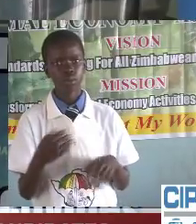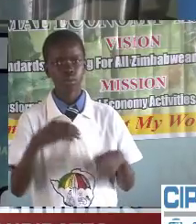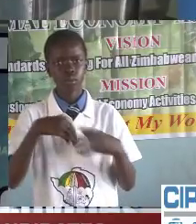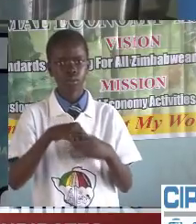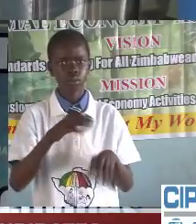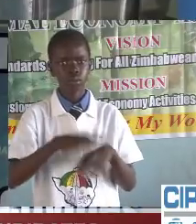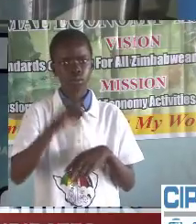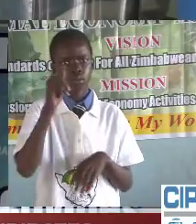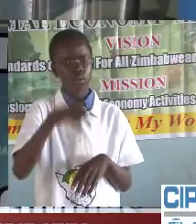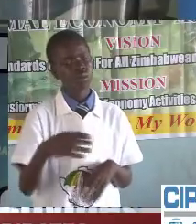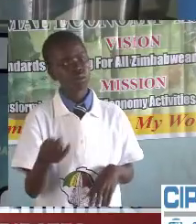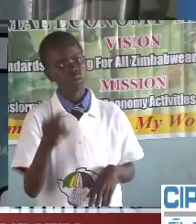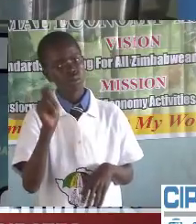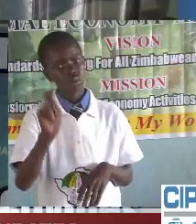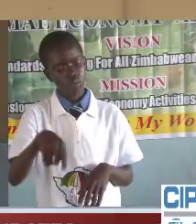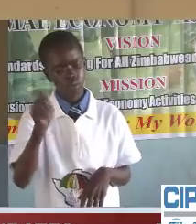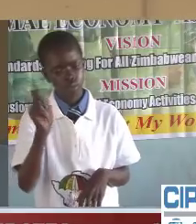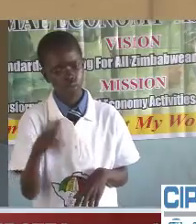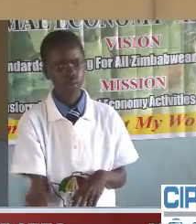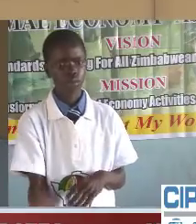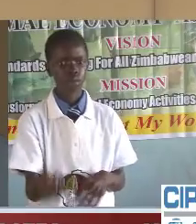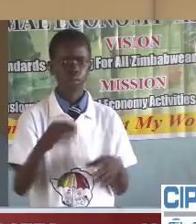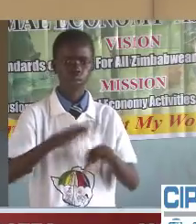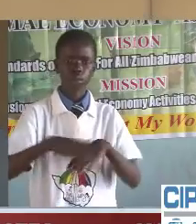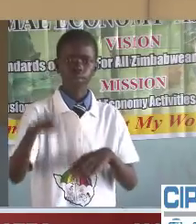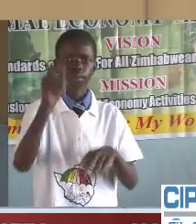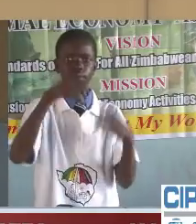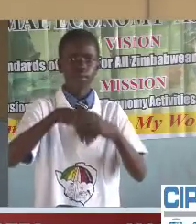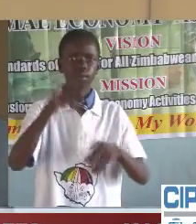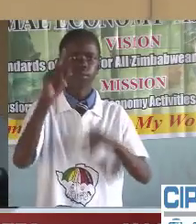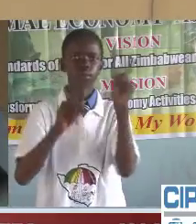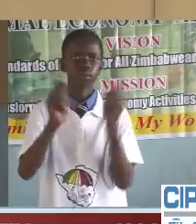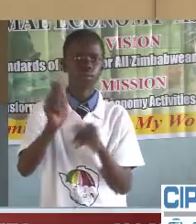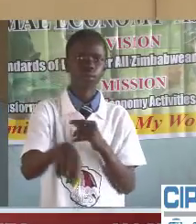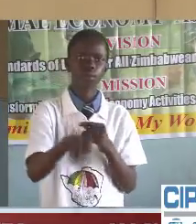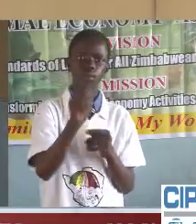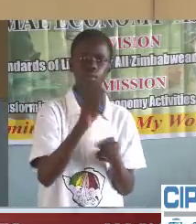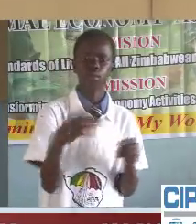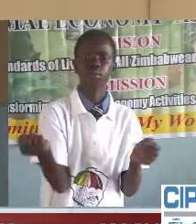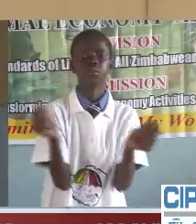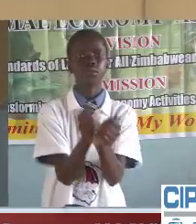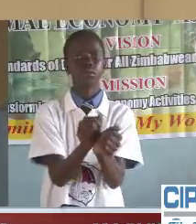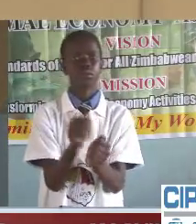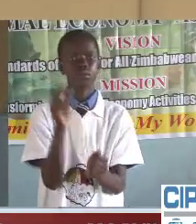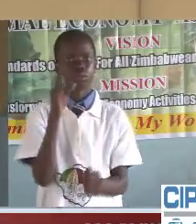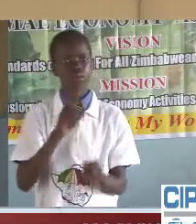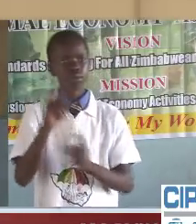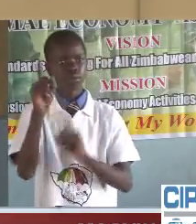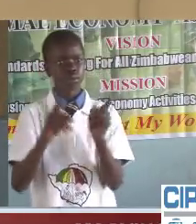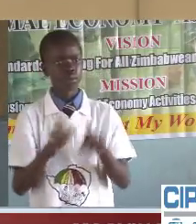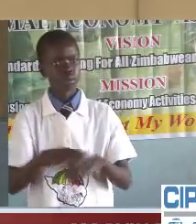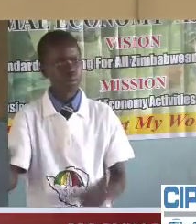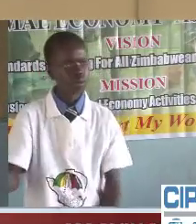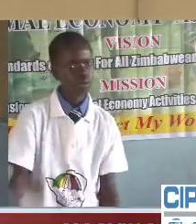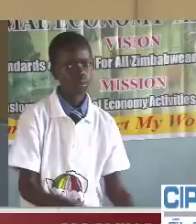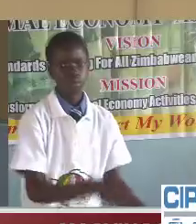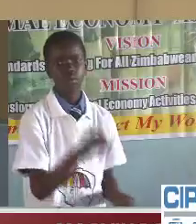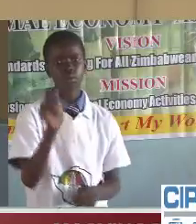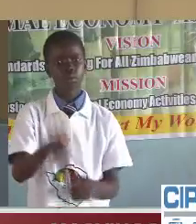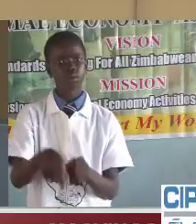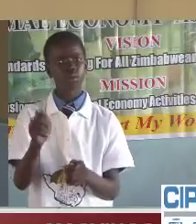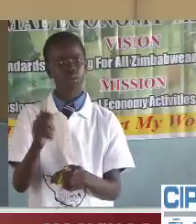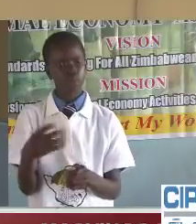kune vanovhima, takakura timunovhima. That stereotype kunyanya kushanda pega pamwe